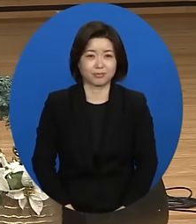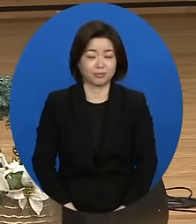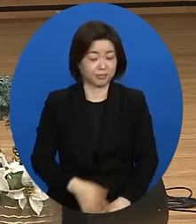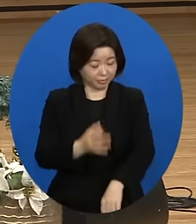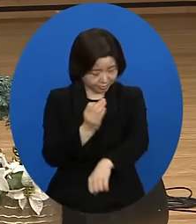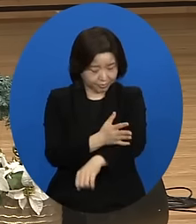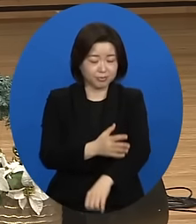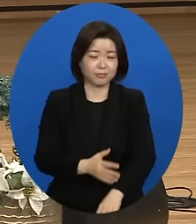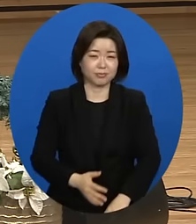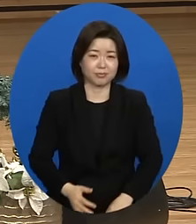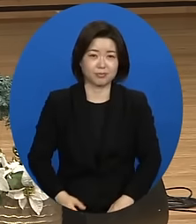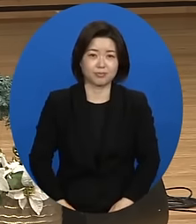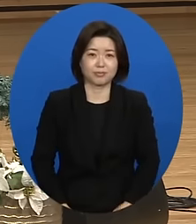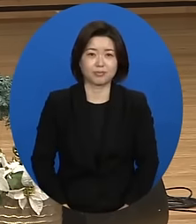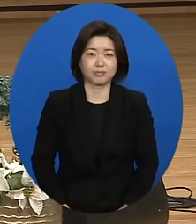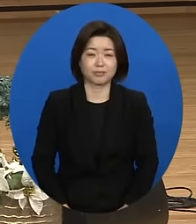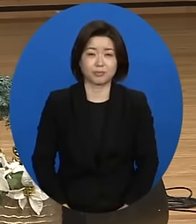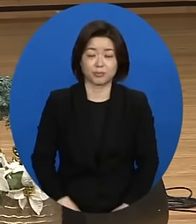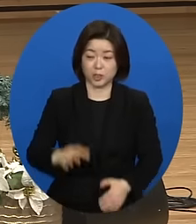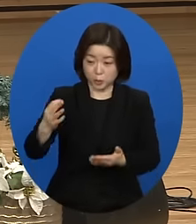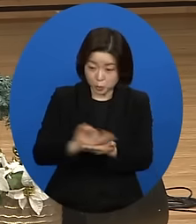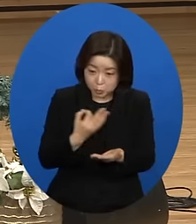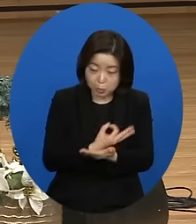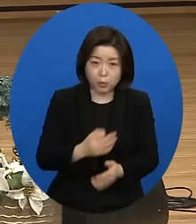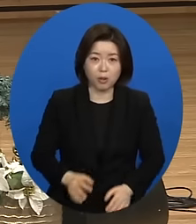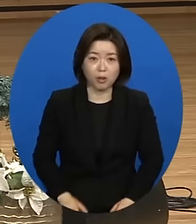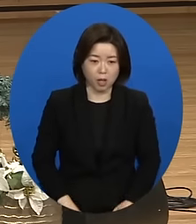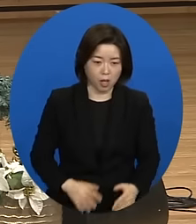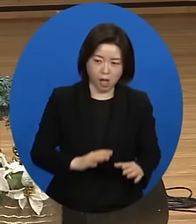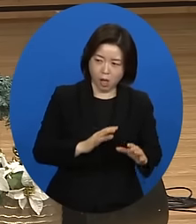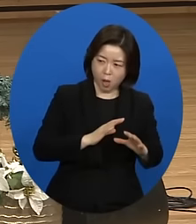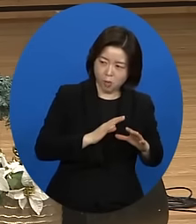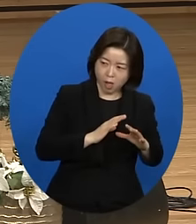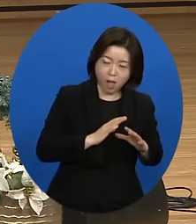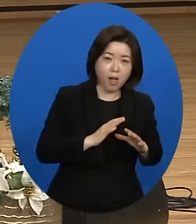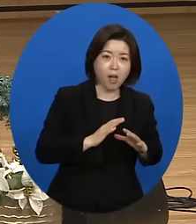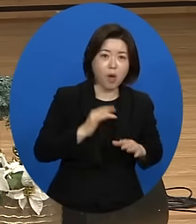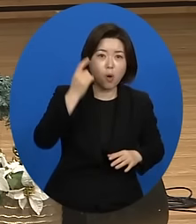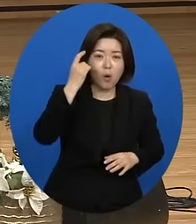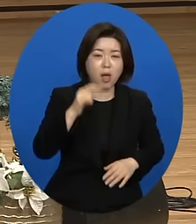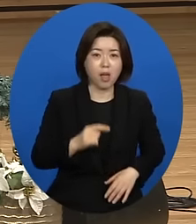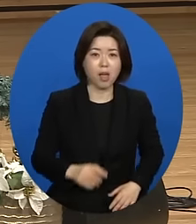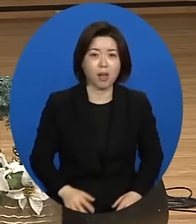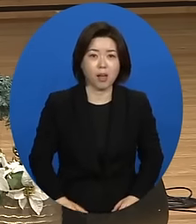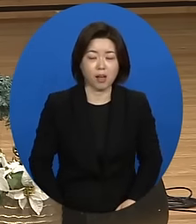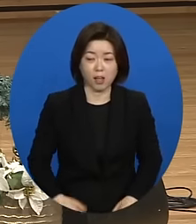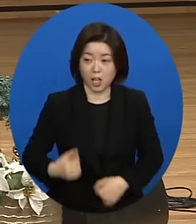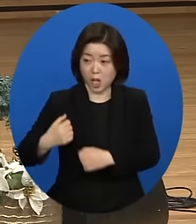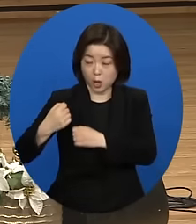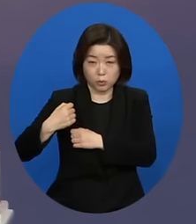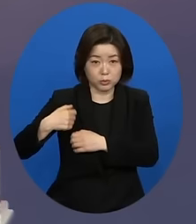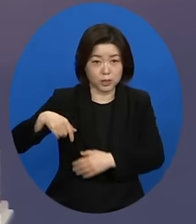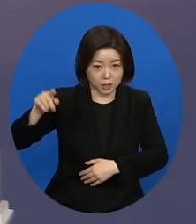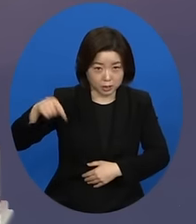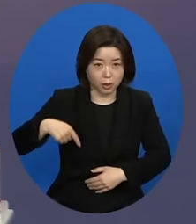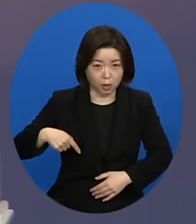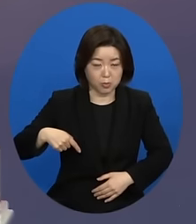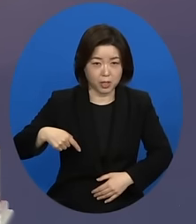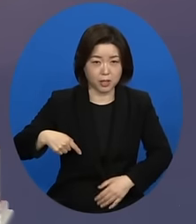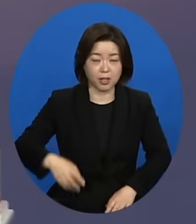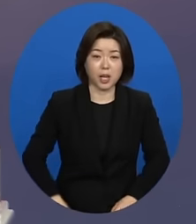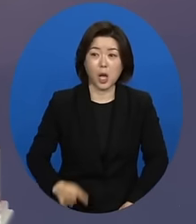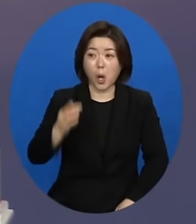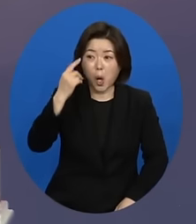간단해요. 돈 벌었어요. 그런데 불안한 거야. 왜? 군대 갔다 오면서